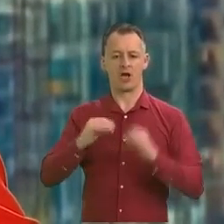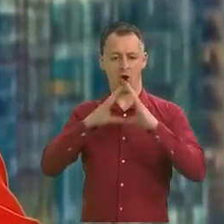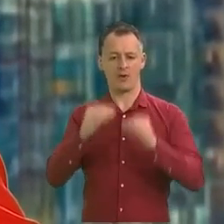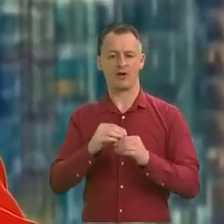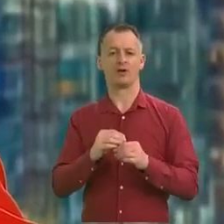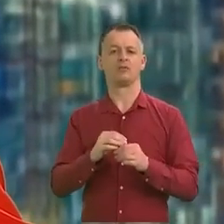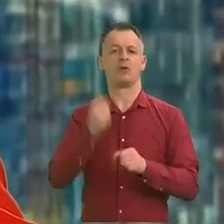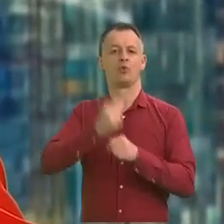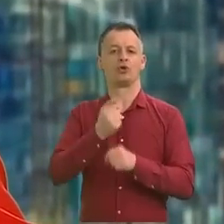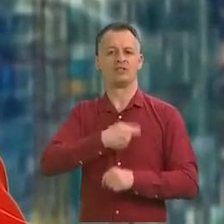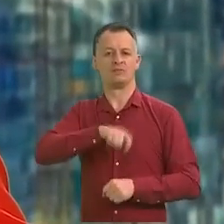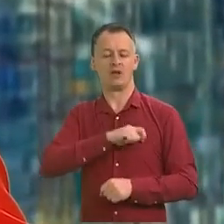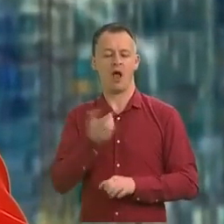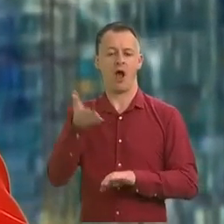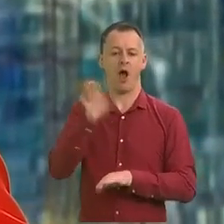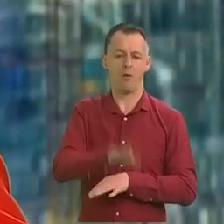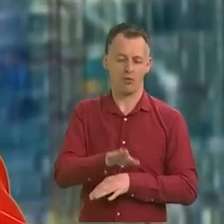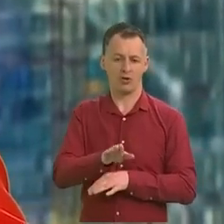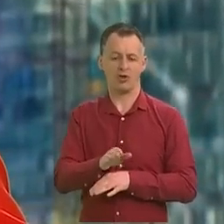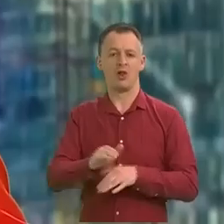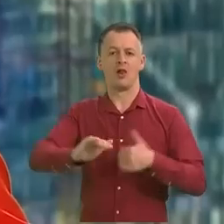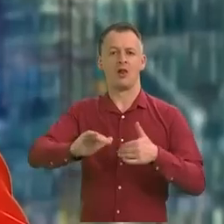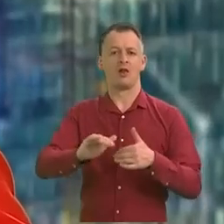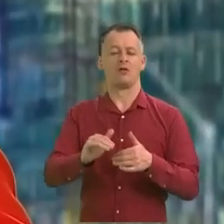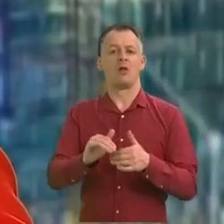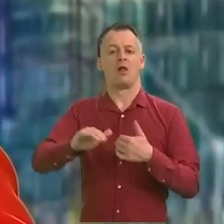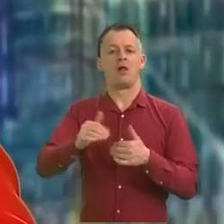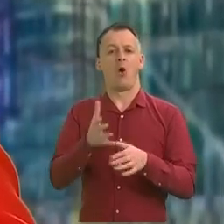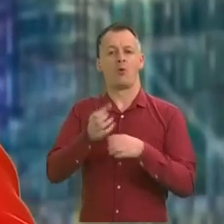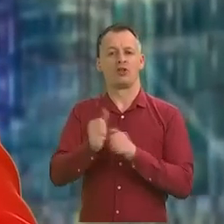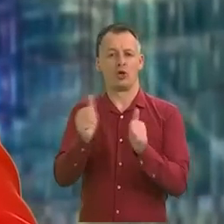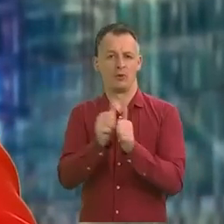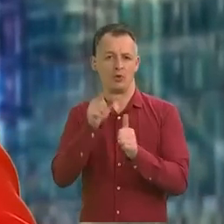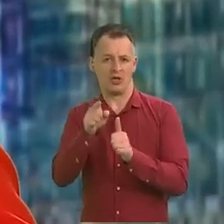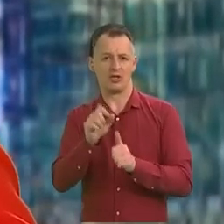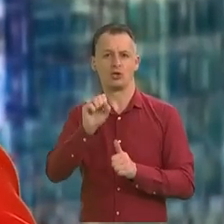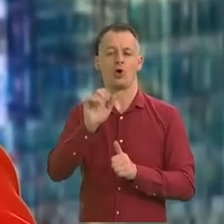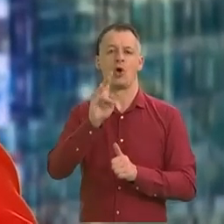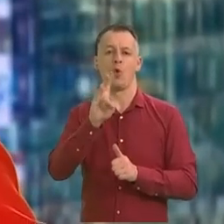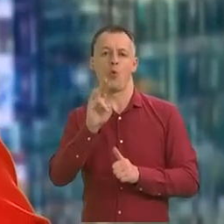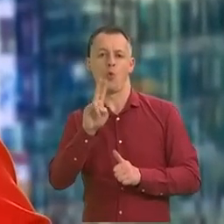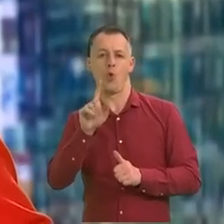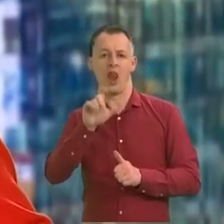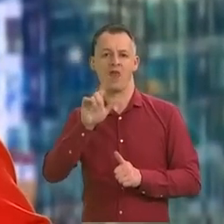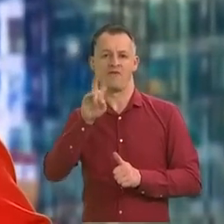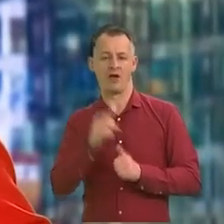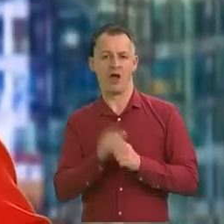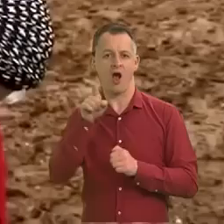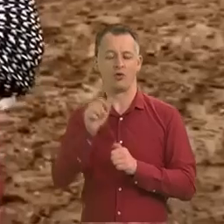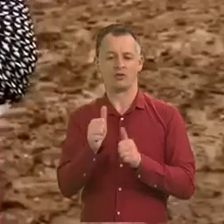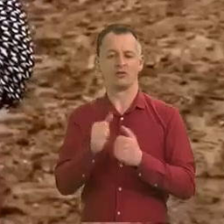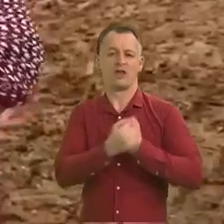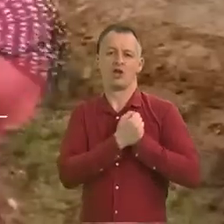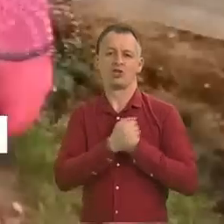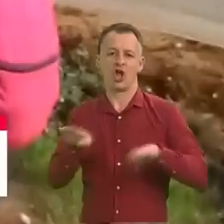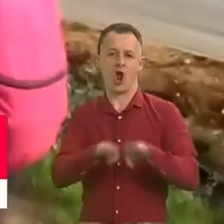sfârșitul în mâinile fostului iubit. Violeta a plecat din țară la cules de căpciuni, în zona Huelva, din sudul peninsulei iberice. Acolo s-a îndrăgostit de un